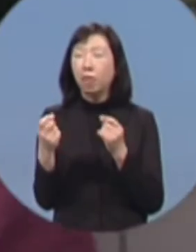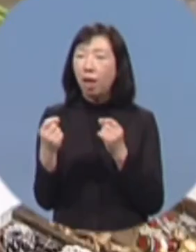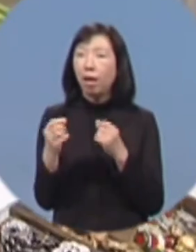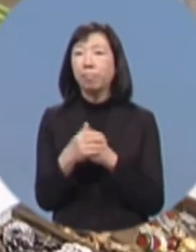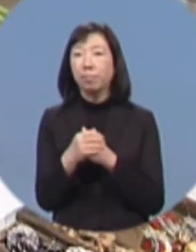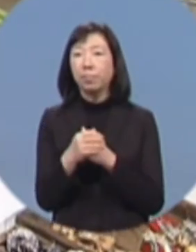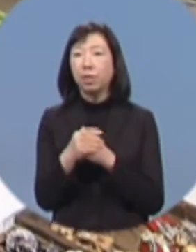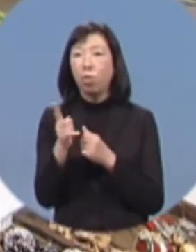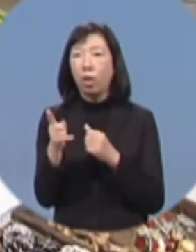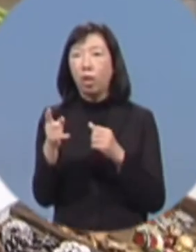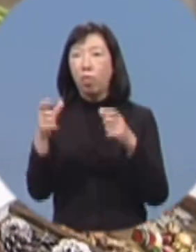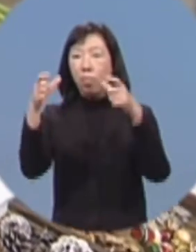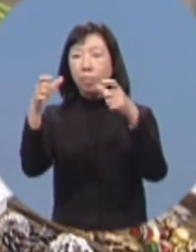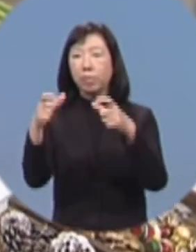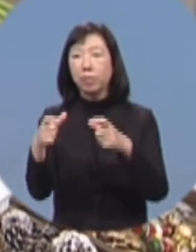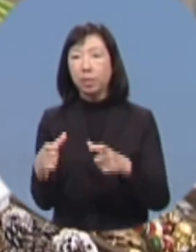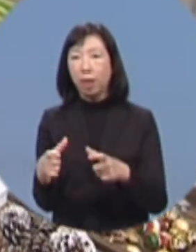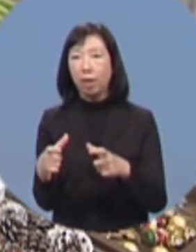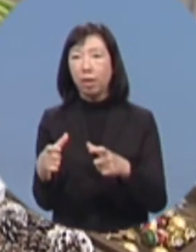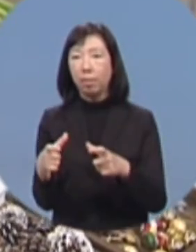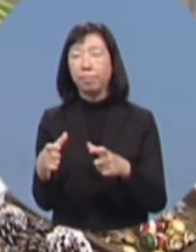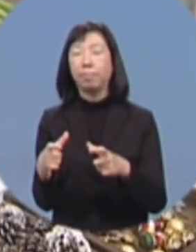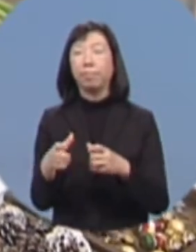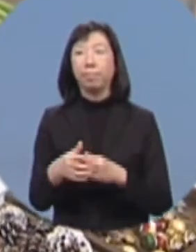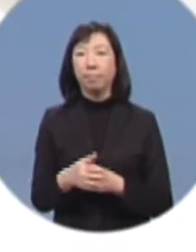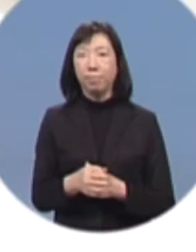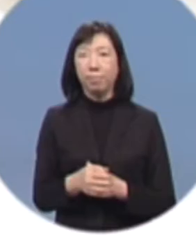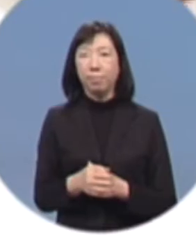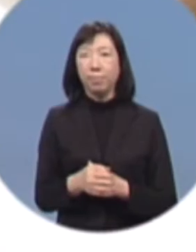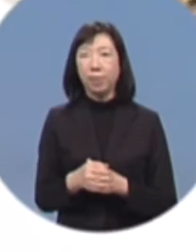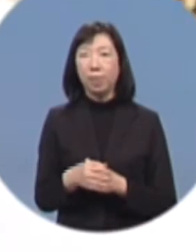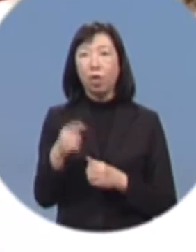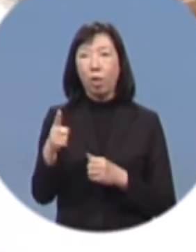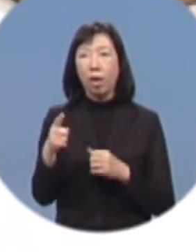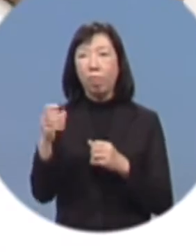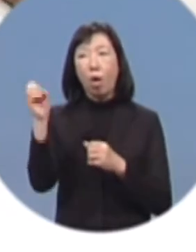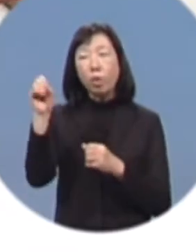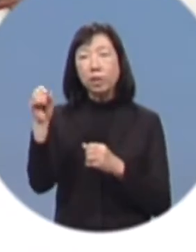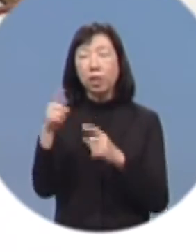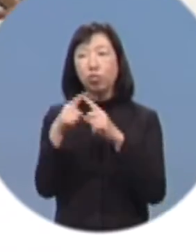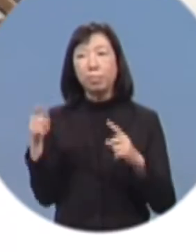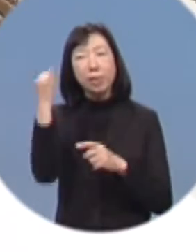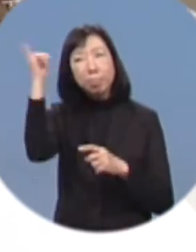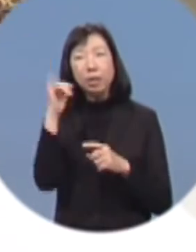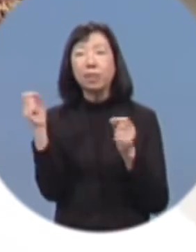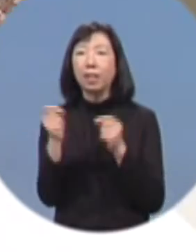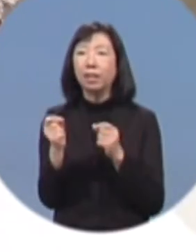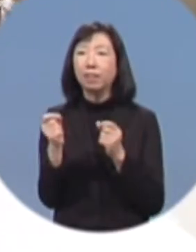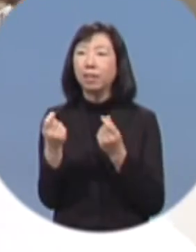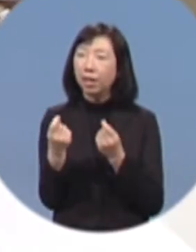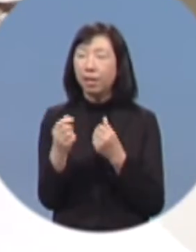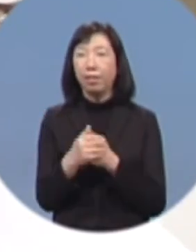よ。これをまず入れ込みましょうね。 先生、星がつくとクリスマスのイメージに近づきます